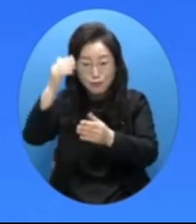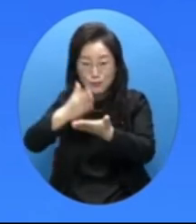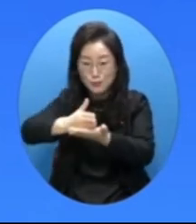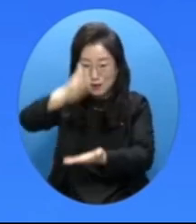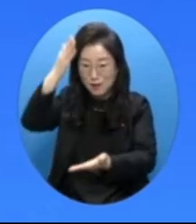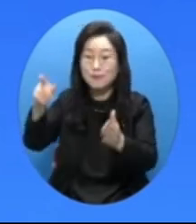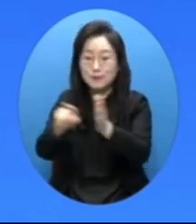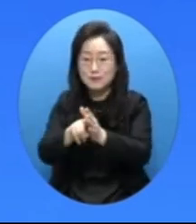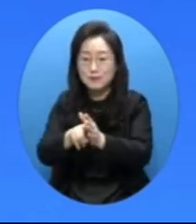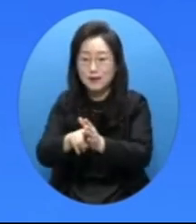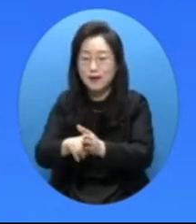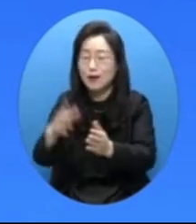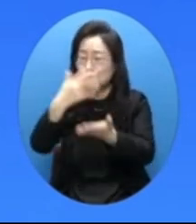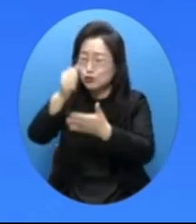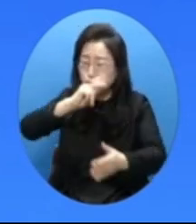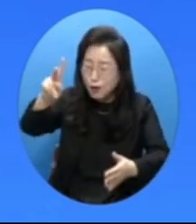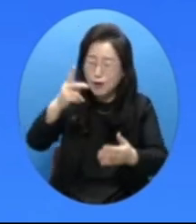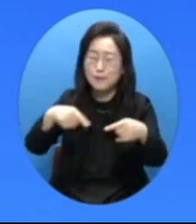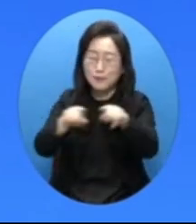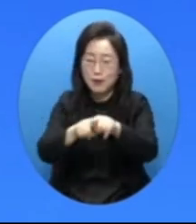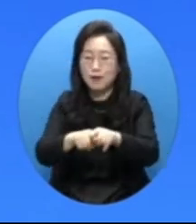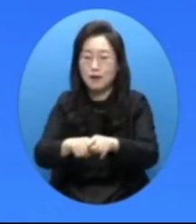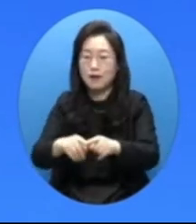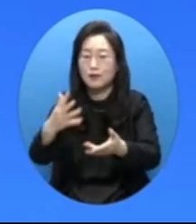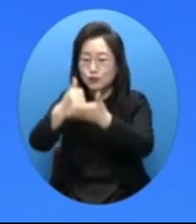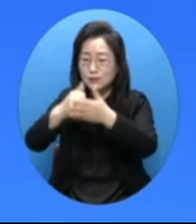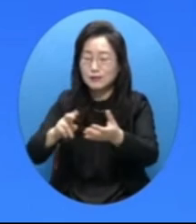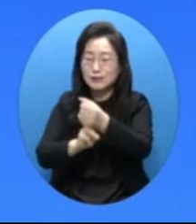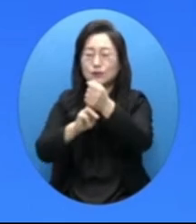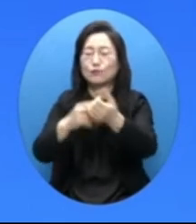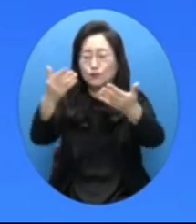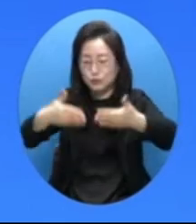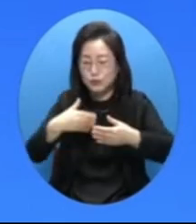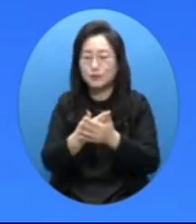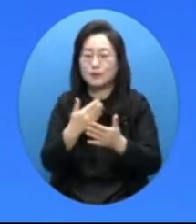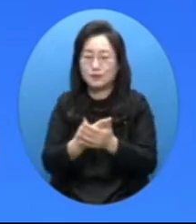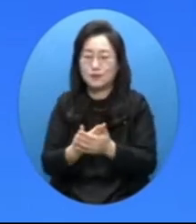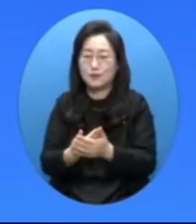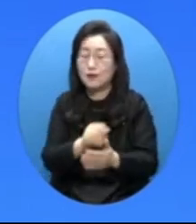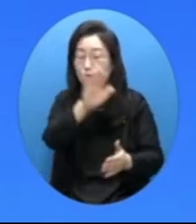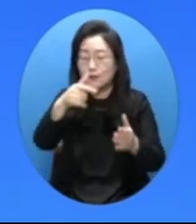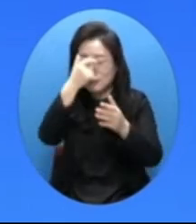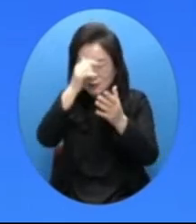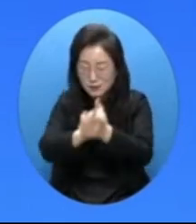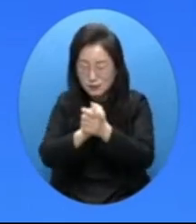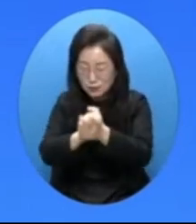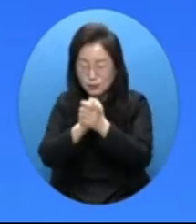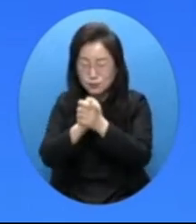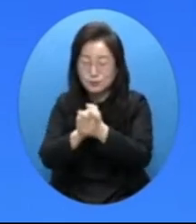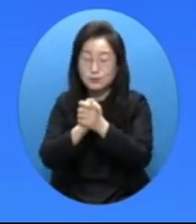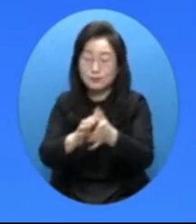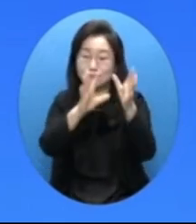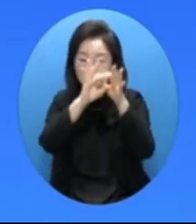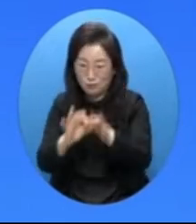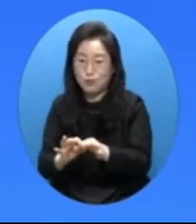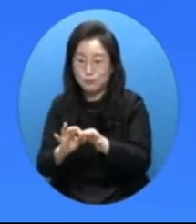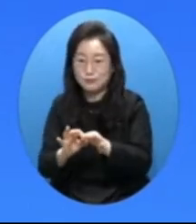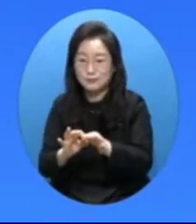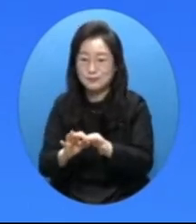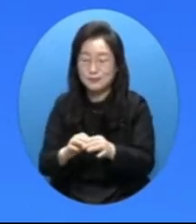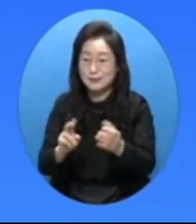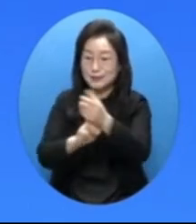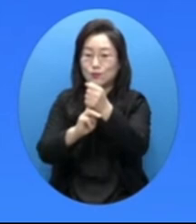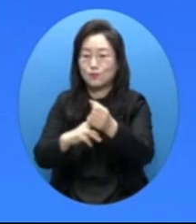믿습니다 주여 함께하여 주옵소서 주님의 기적을 베풀어 주시옵소서 우리가 기도하고 또 기도하고 또 기도하고 또